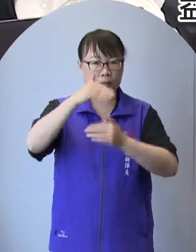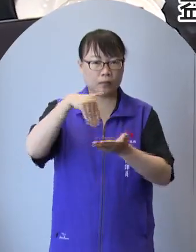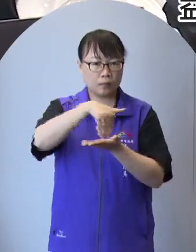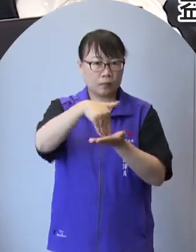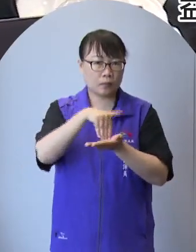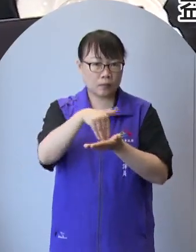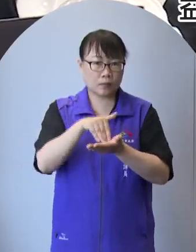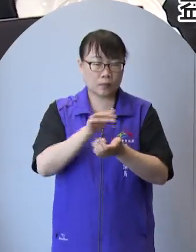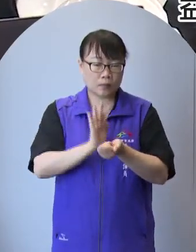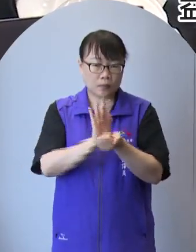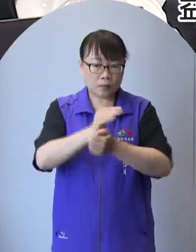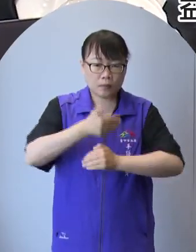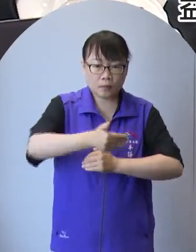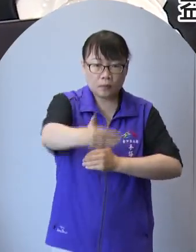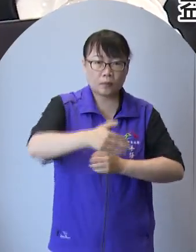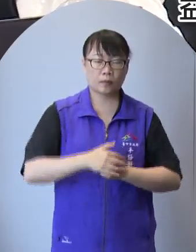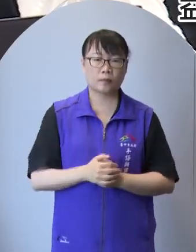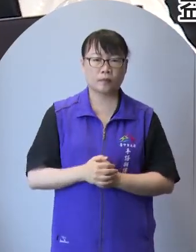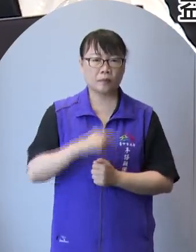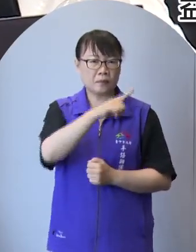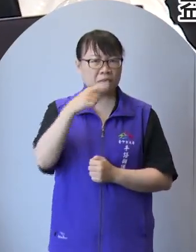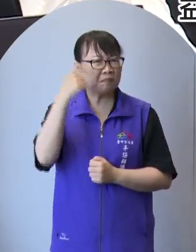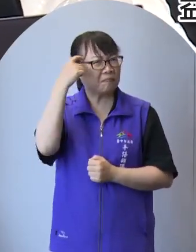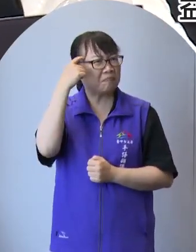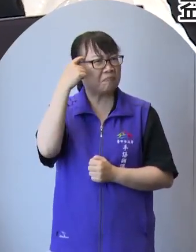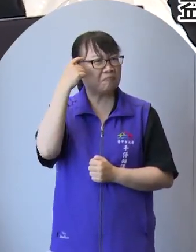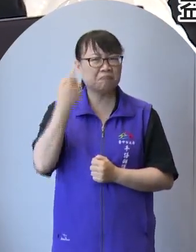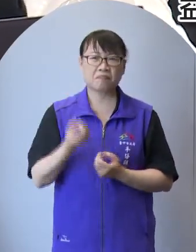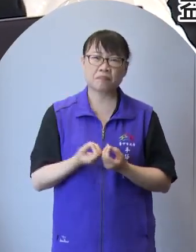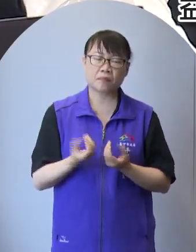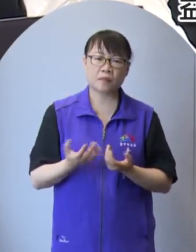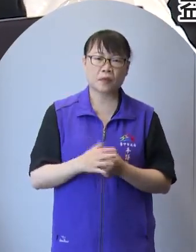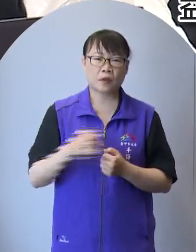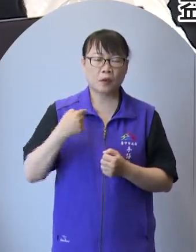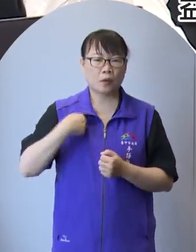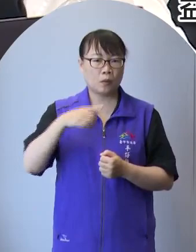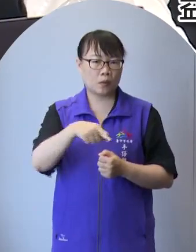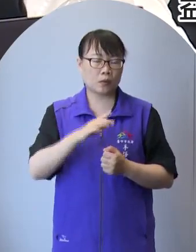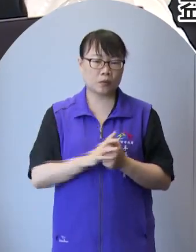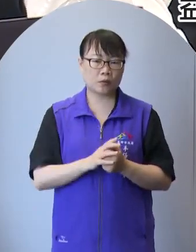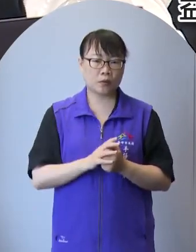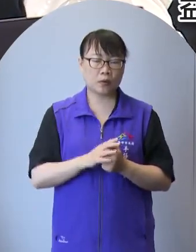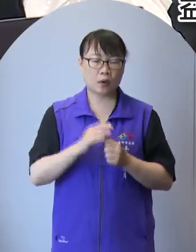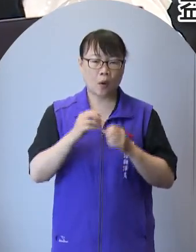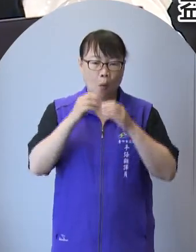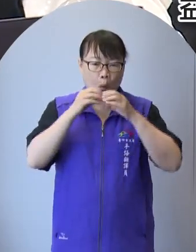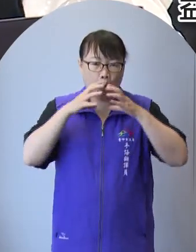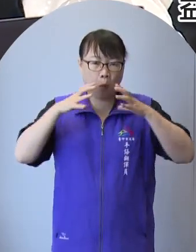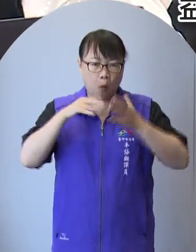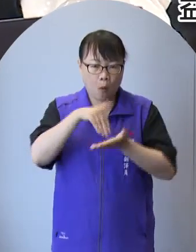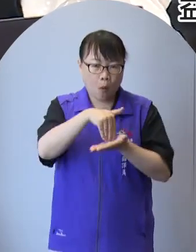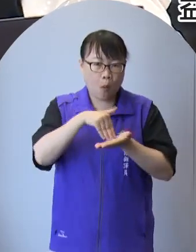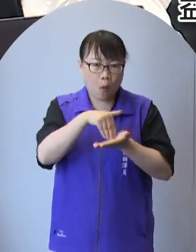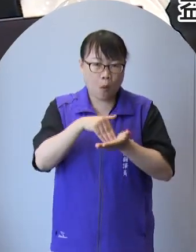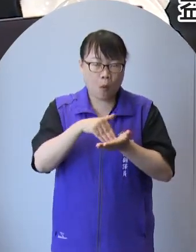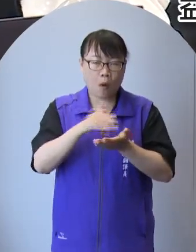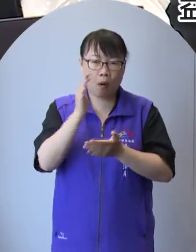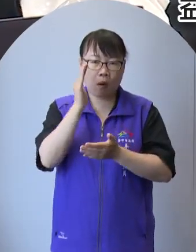历程，各位很难想象哈，我们禁止提供这个免费的塑胶袋已经